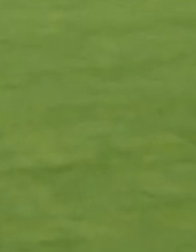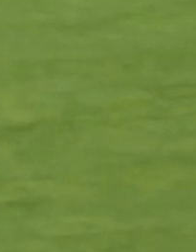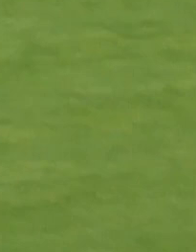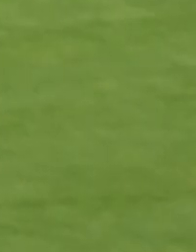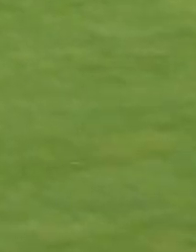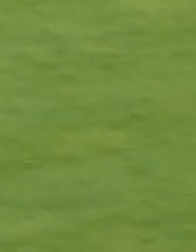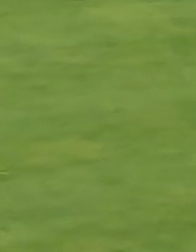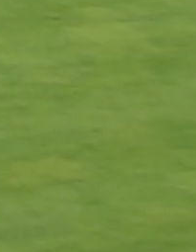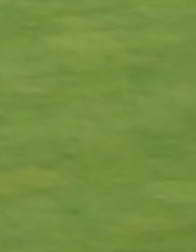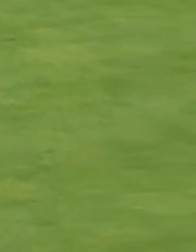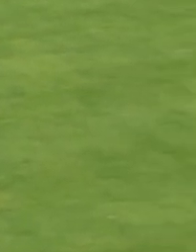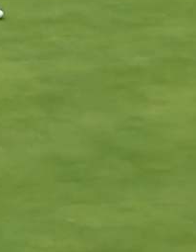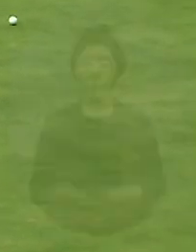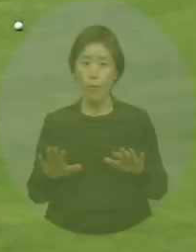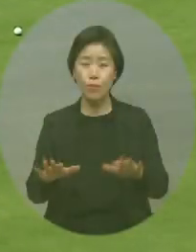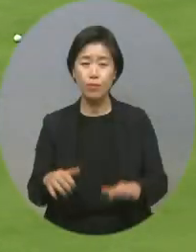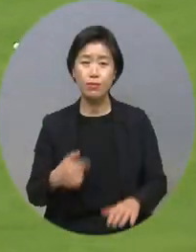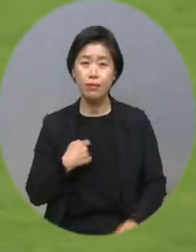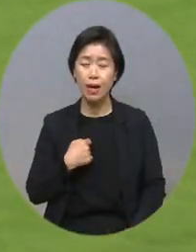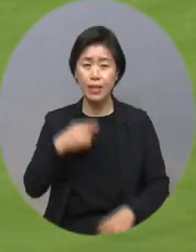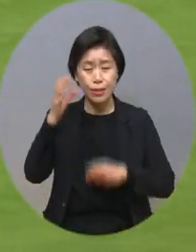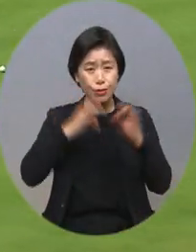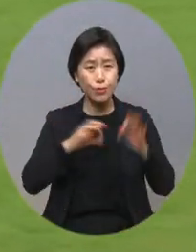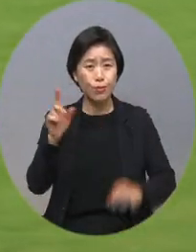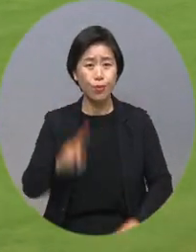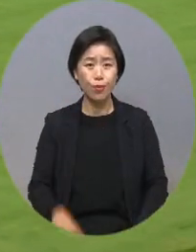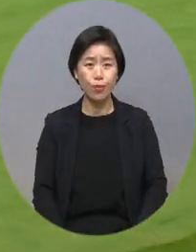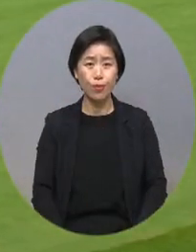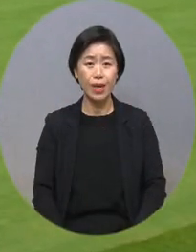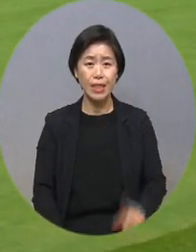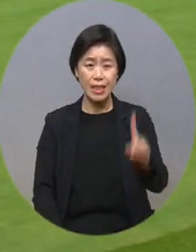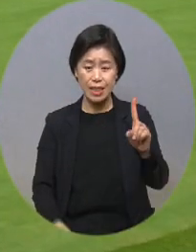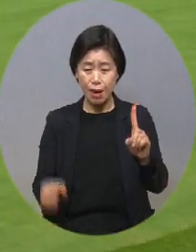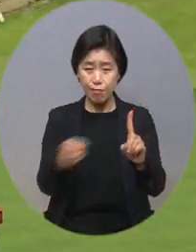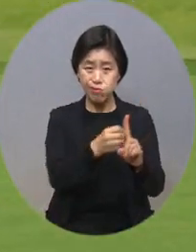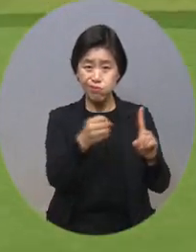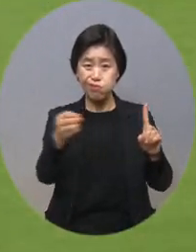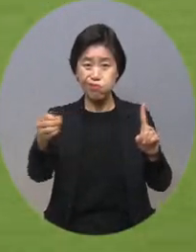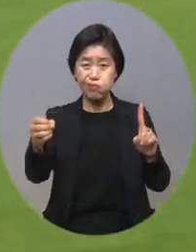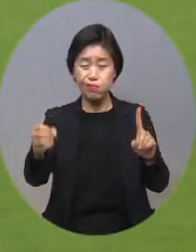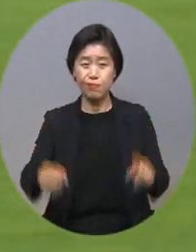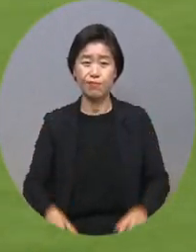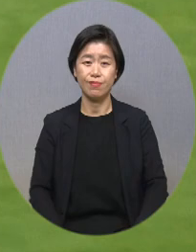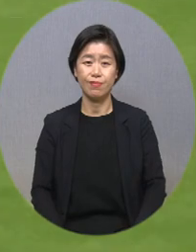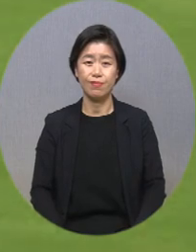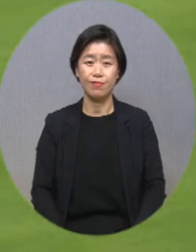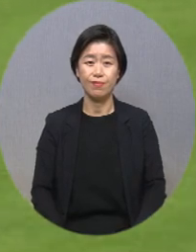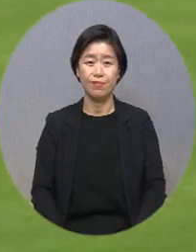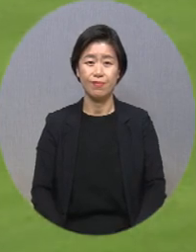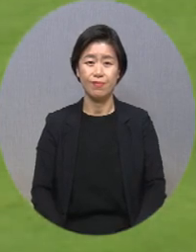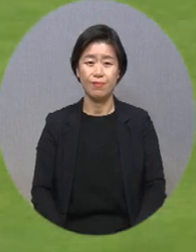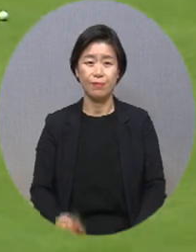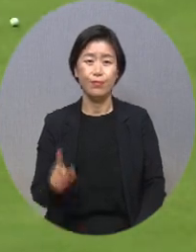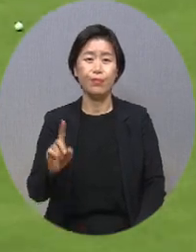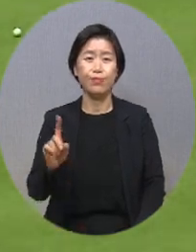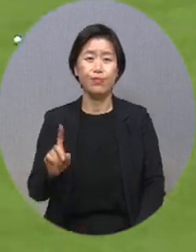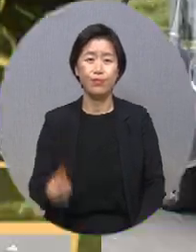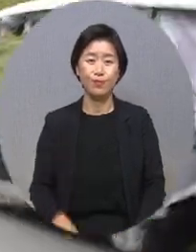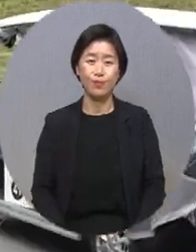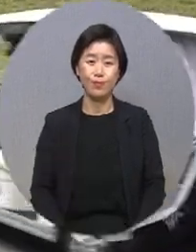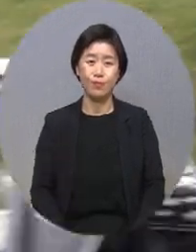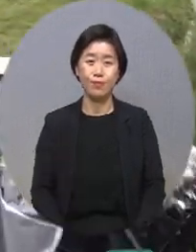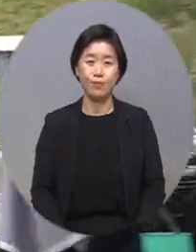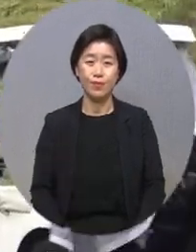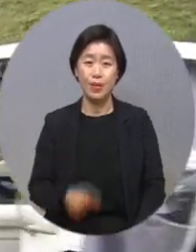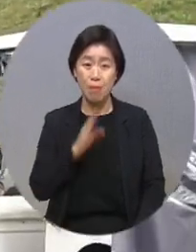나 오늘 왜 이러지? 어! 깃대 맞았어! 어? 깃대 맞았어! 어? 어! 깃대 맞았어!